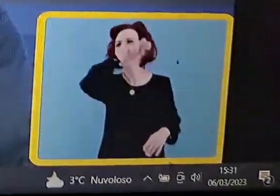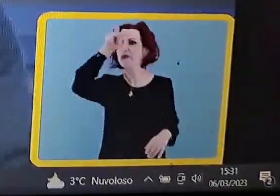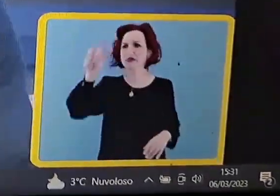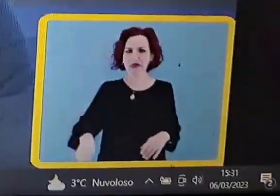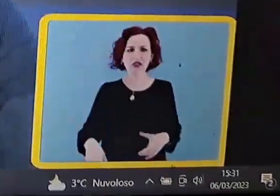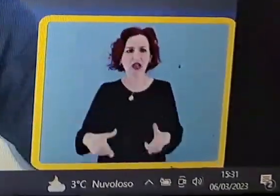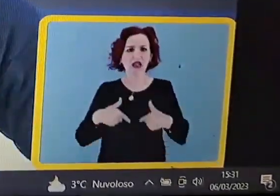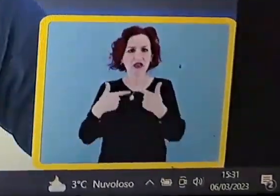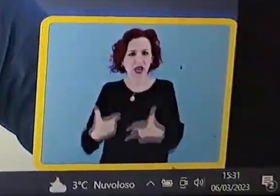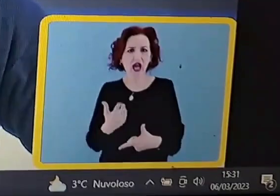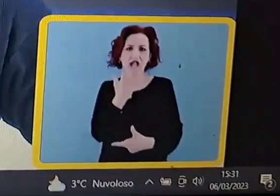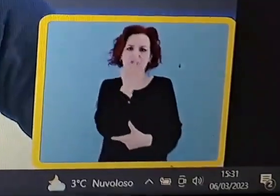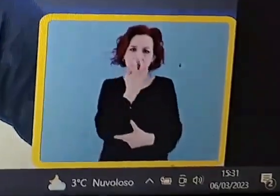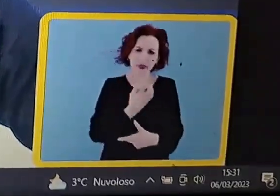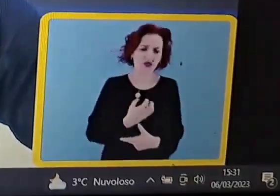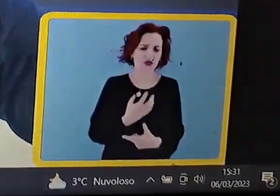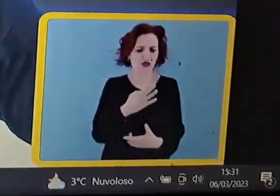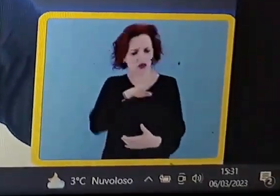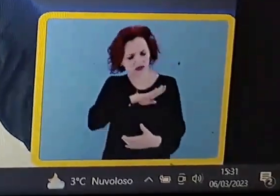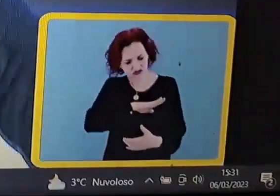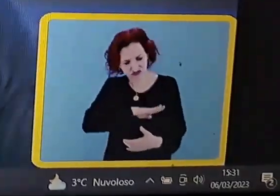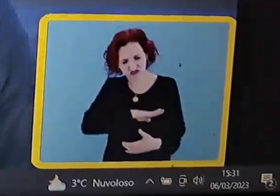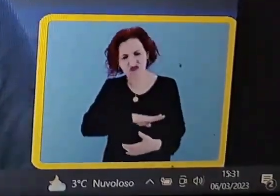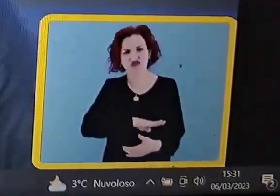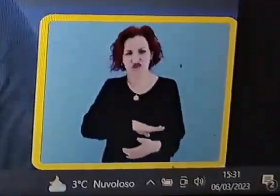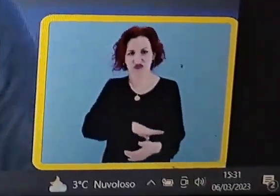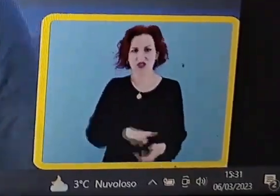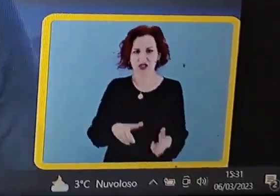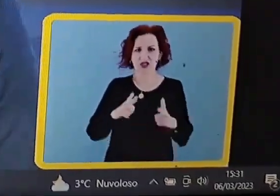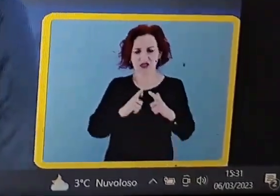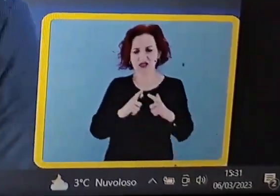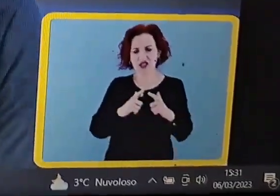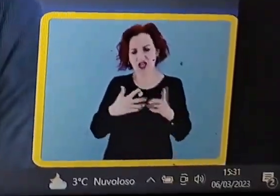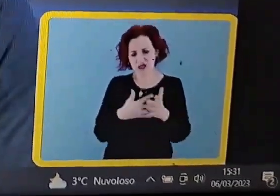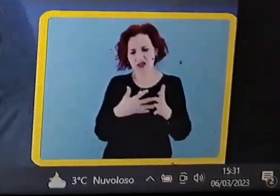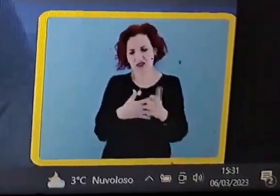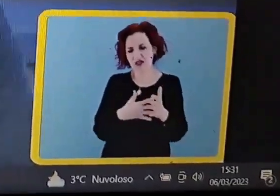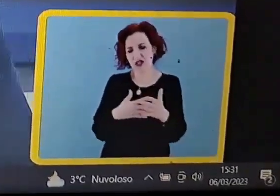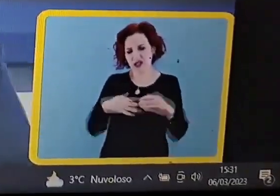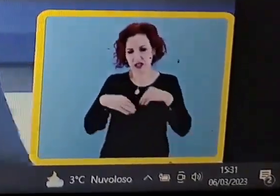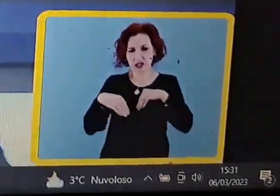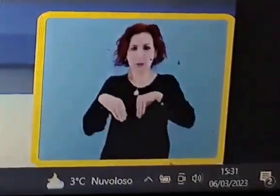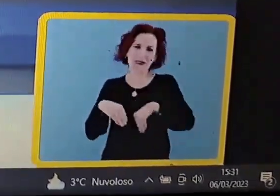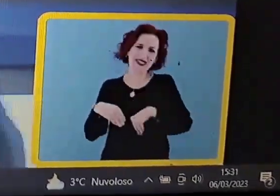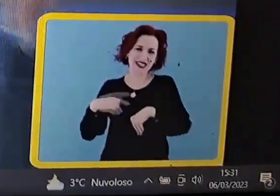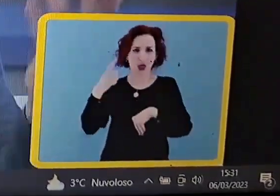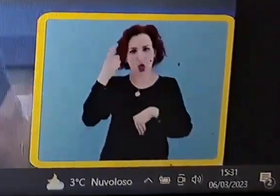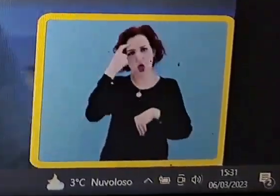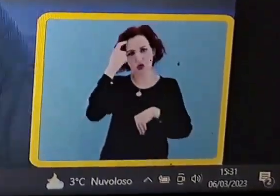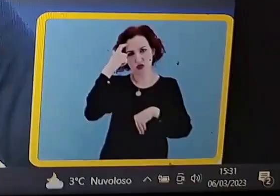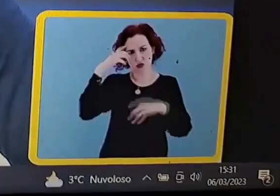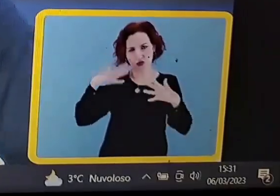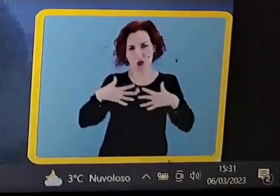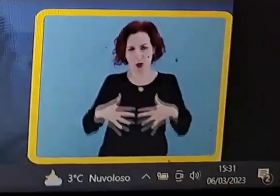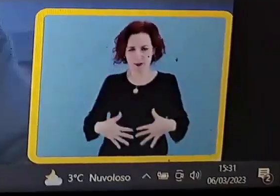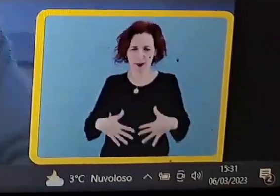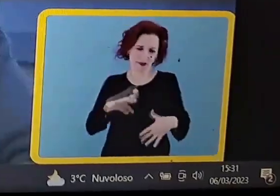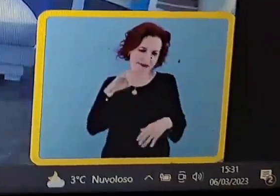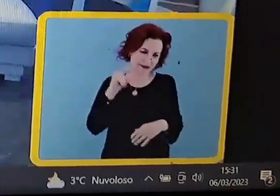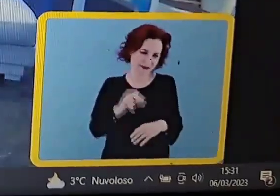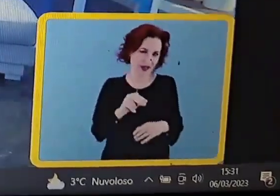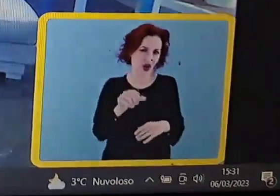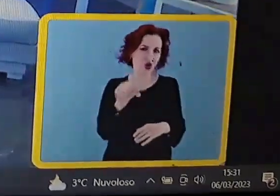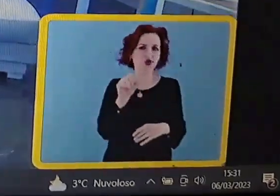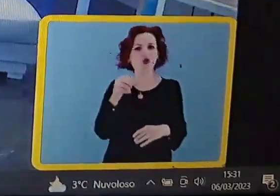depressione, malinconie varie che poi influiscono anche sull'organismo, la psiche, sul soma. Ho fatto questa citazione perché ho fatto il